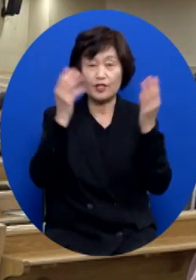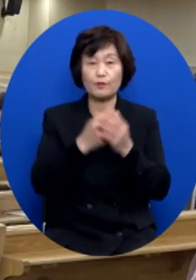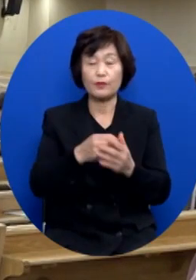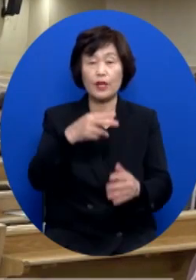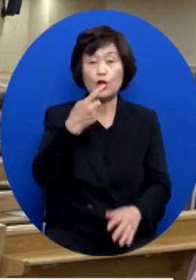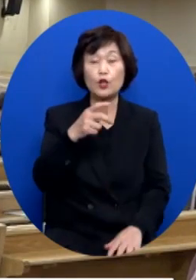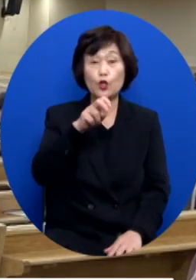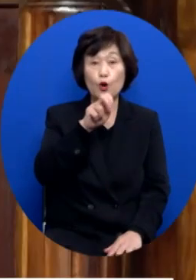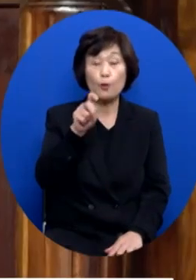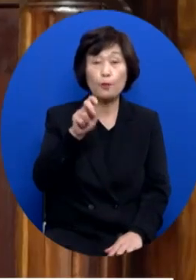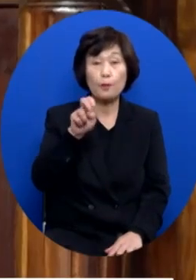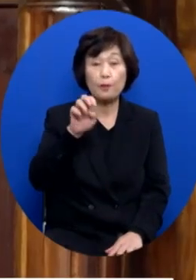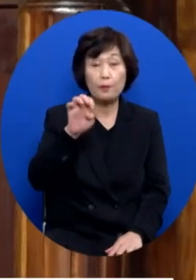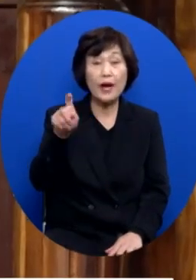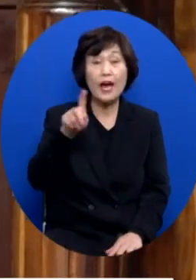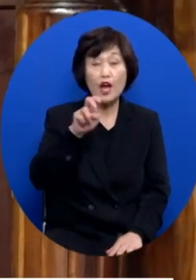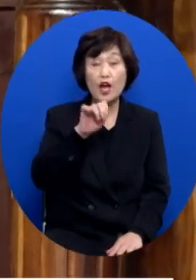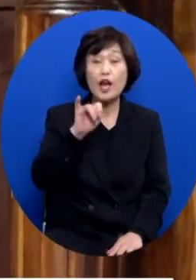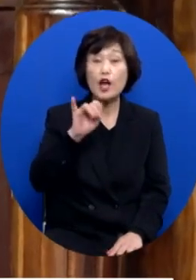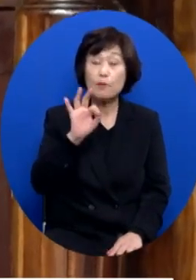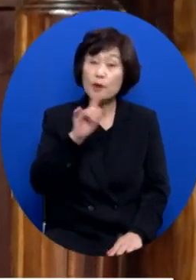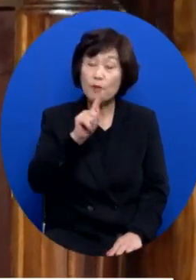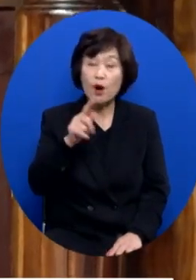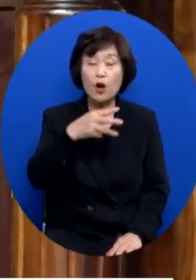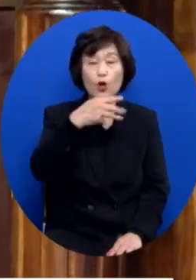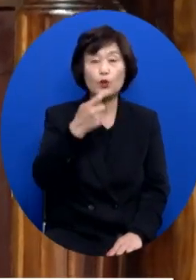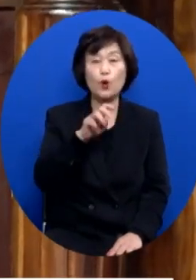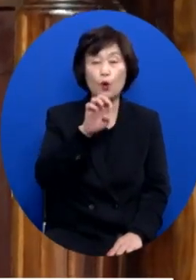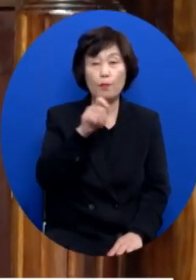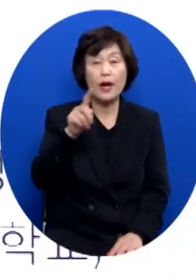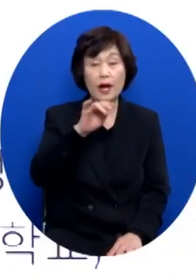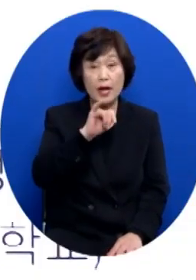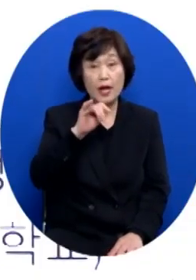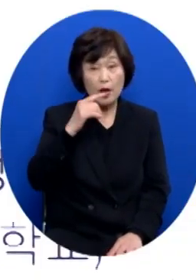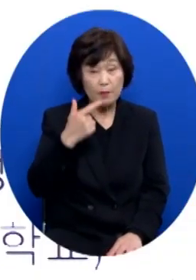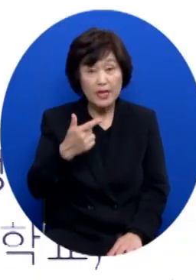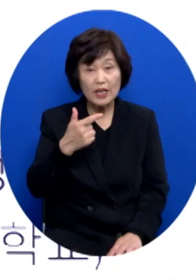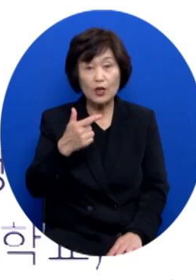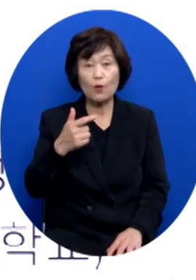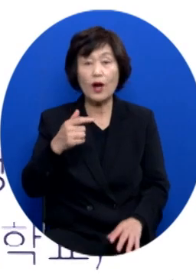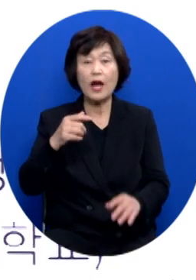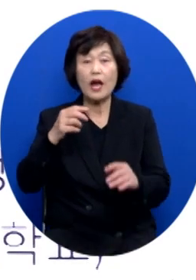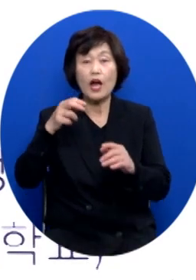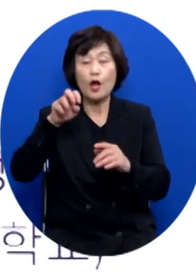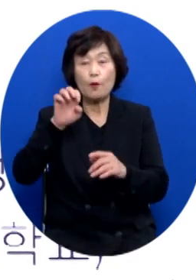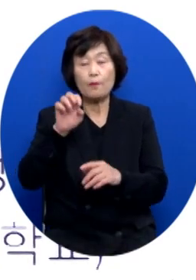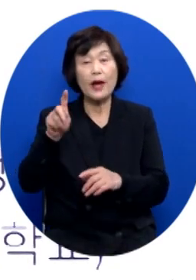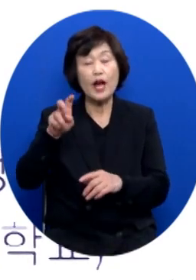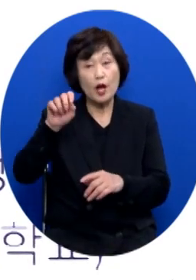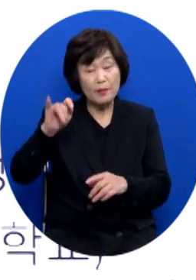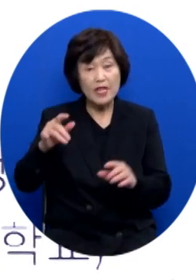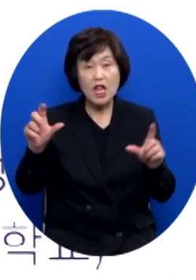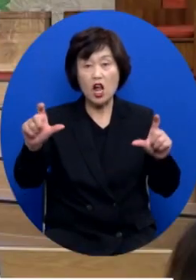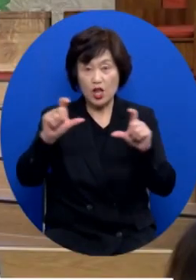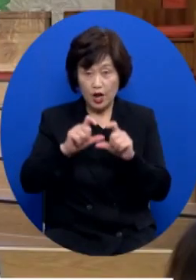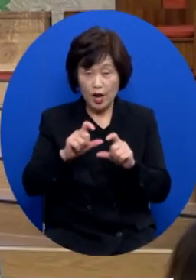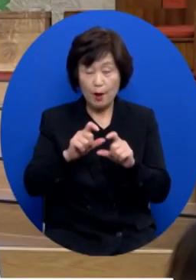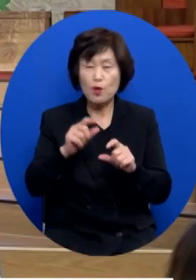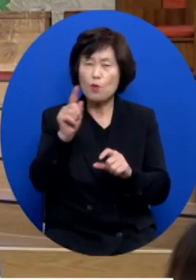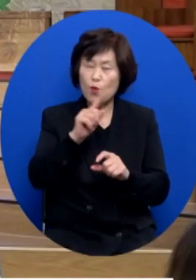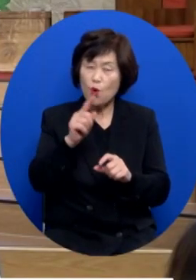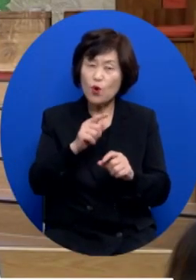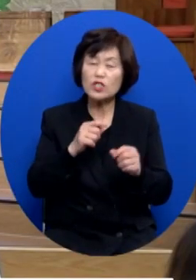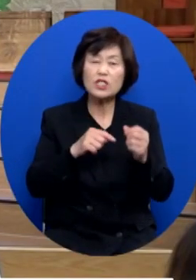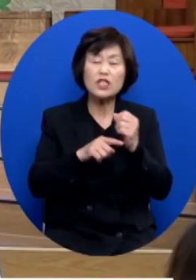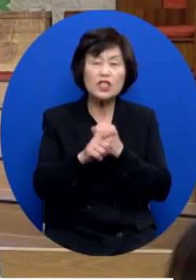도파민은 도파민과 파밍의 결합용어로 즐거움을 위해 도파민이 나오는 행동이면 무엇이든지 추구하는